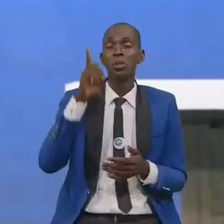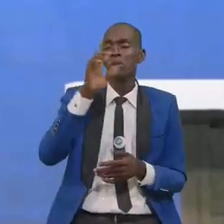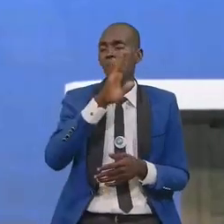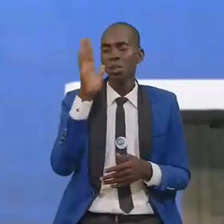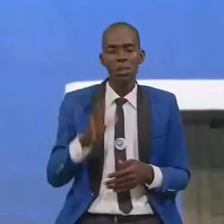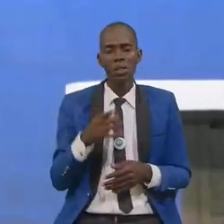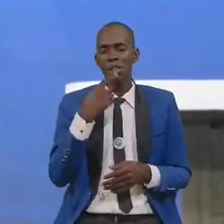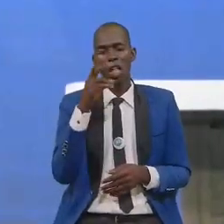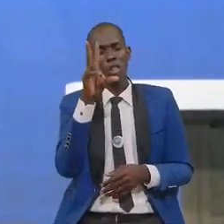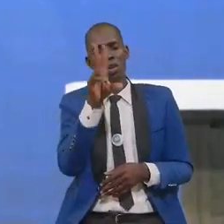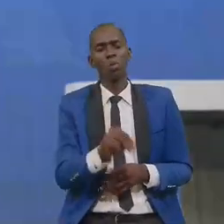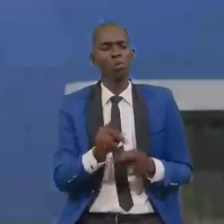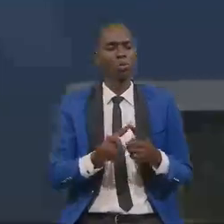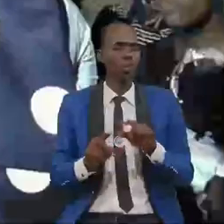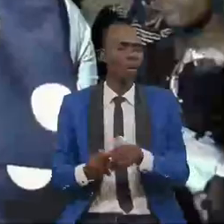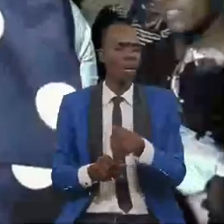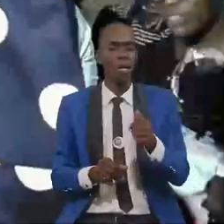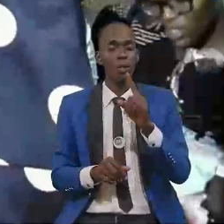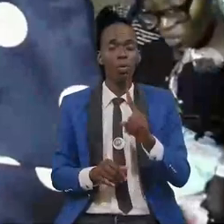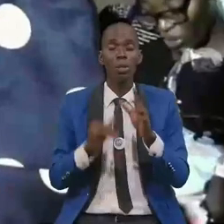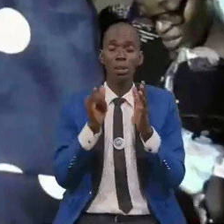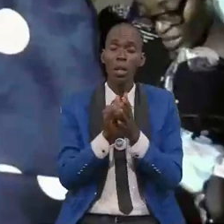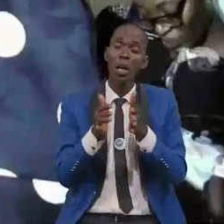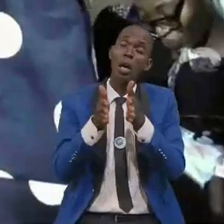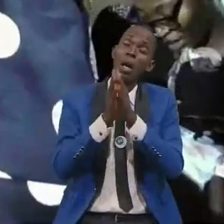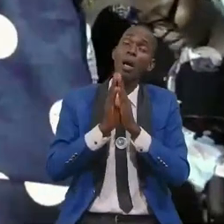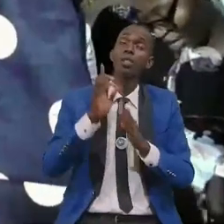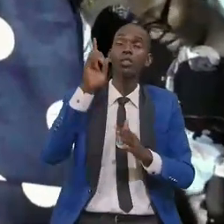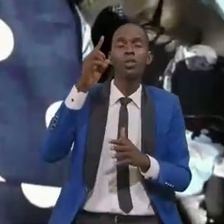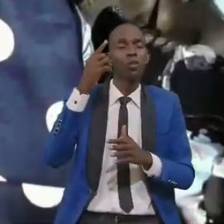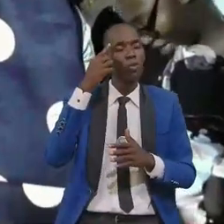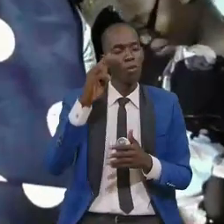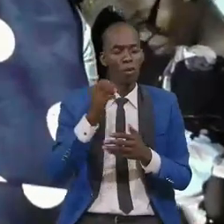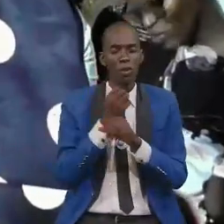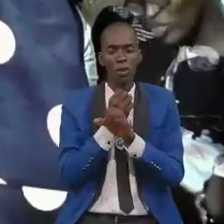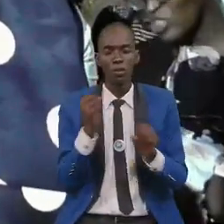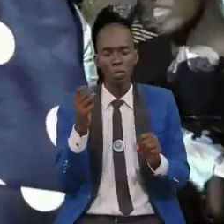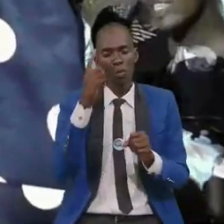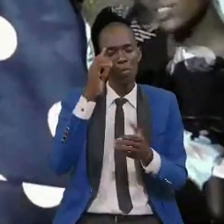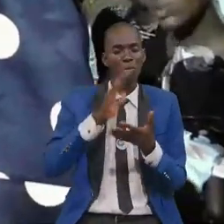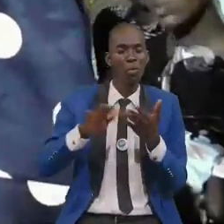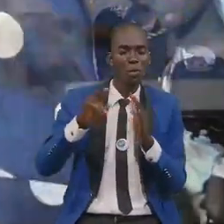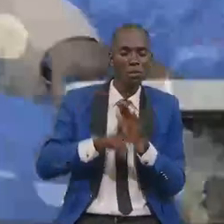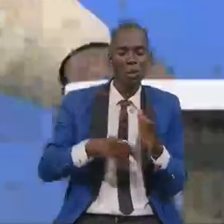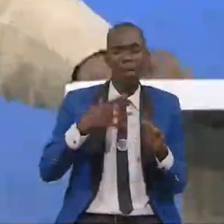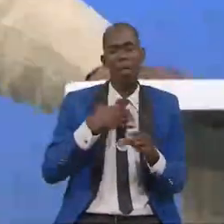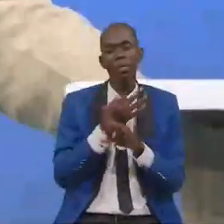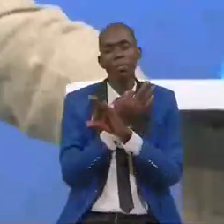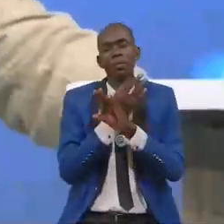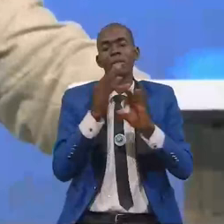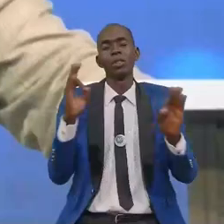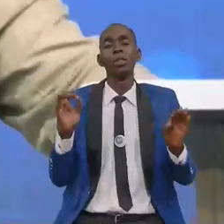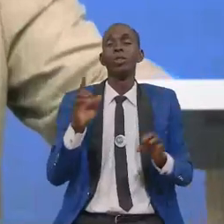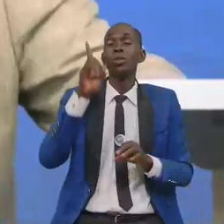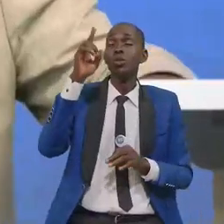ne dis jamais non à qui qui compte demande le salut le pardon et la Libération qui